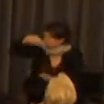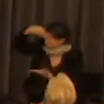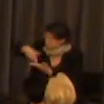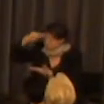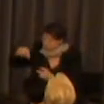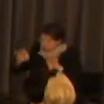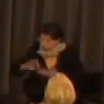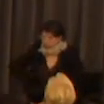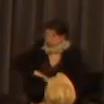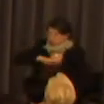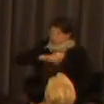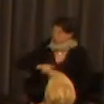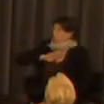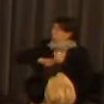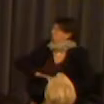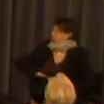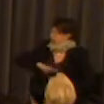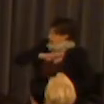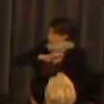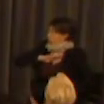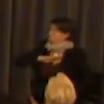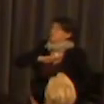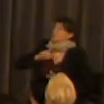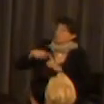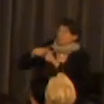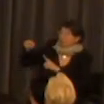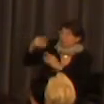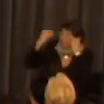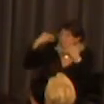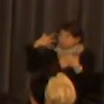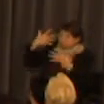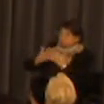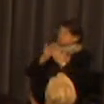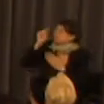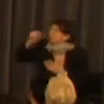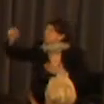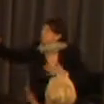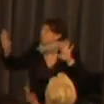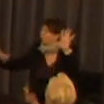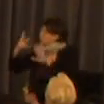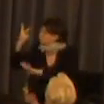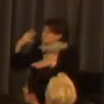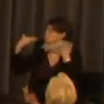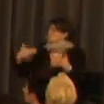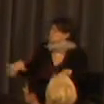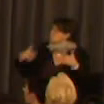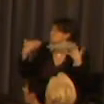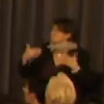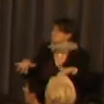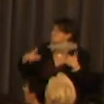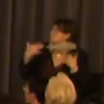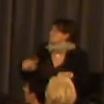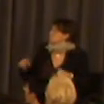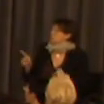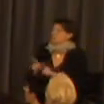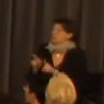quants alumnes hi ha hagut al curs. M'han dit que hi havia 12 estudiants. Per mi són molts 12 estudiants que hagin cursat aquest curs. He vist les cares i els